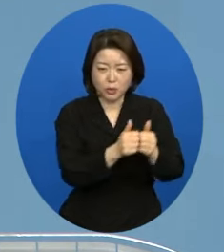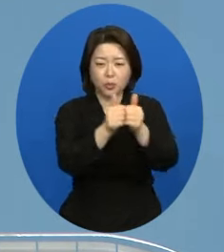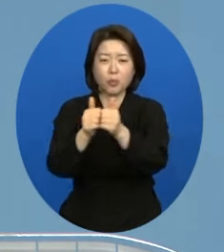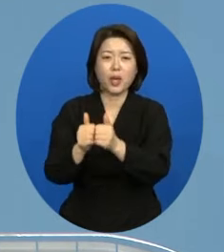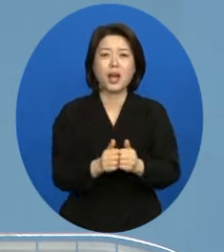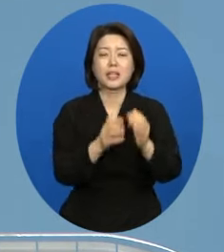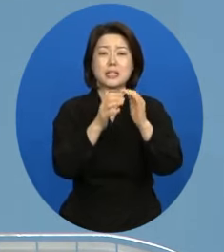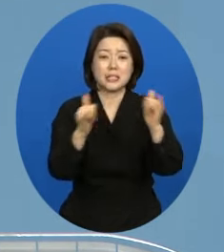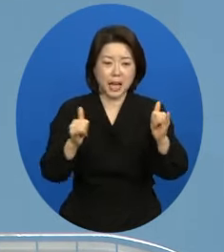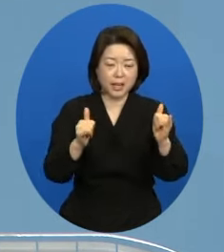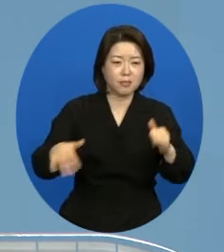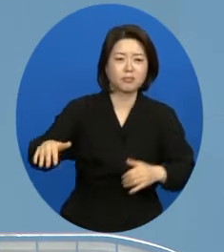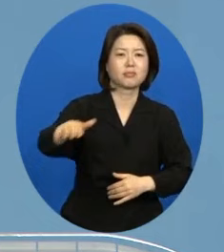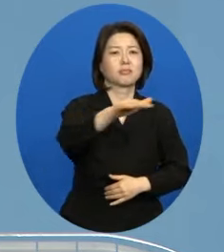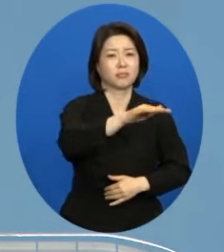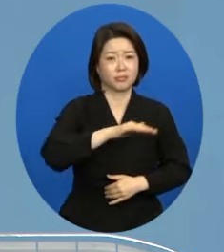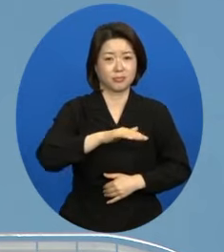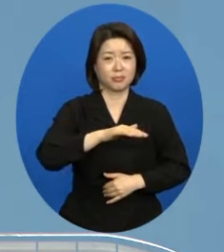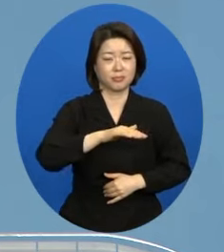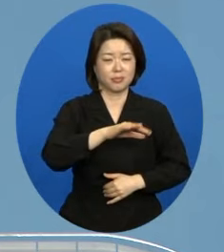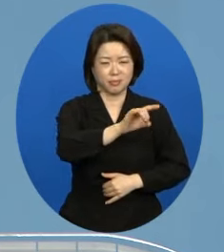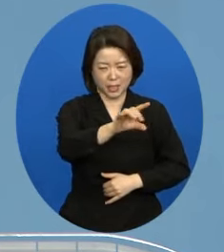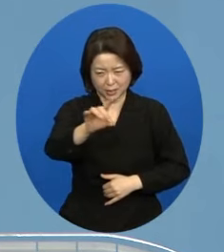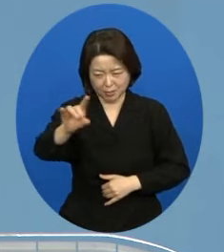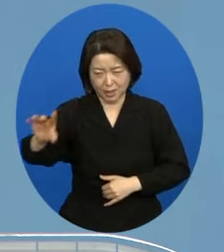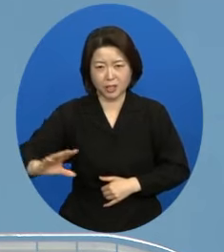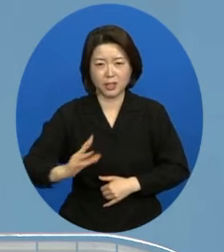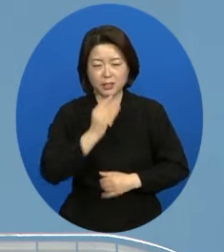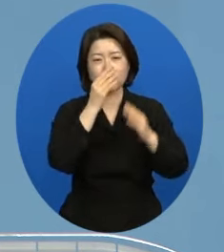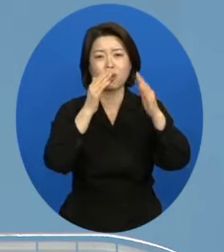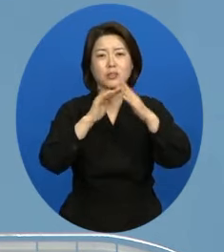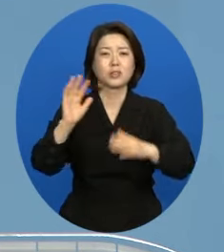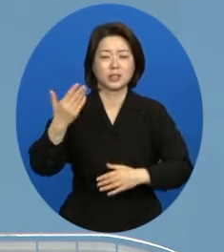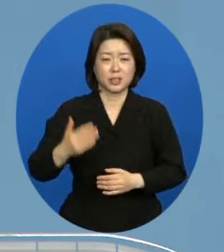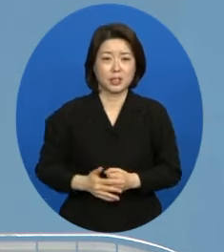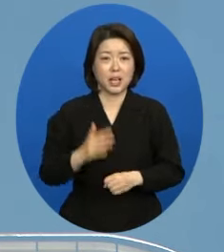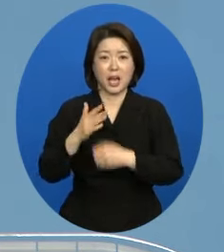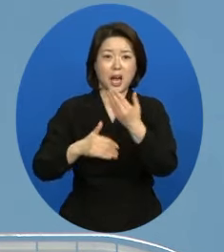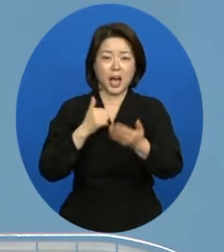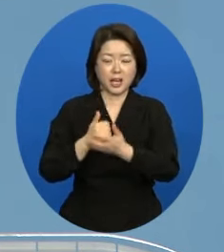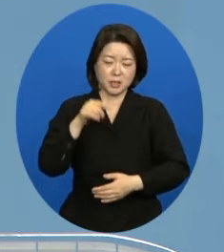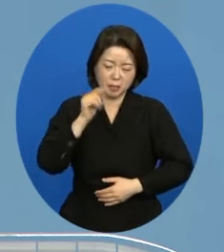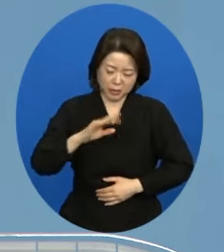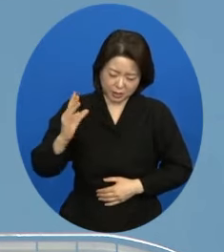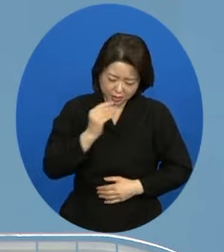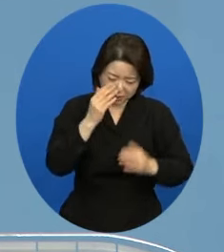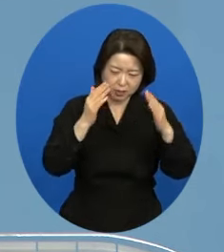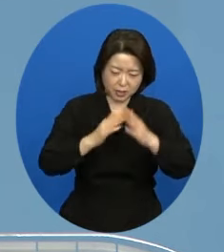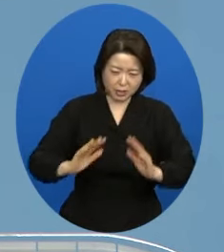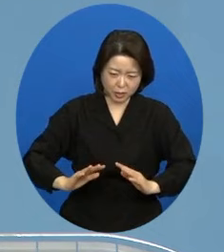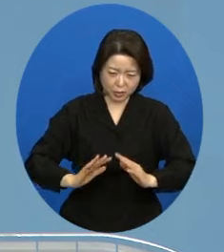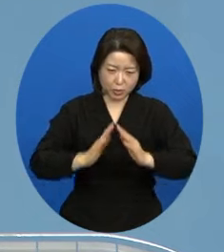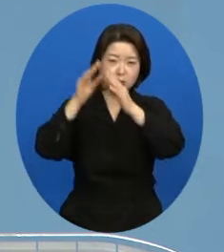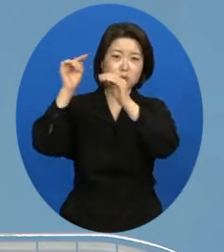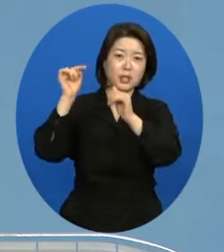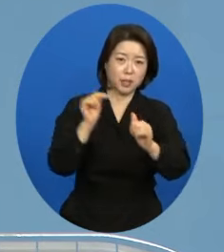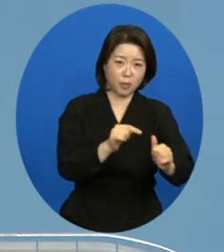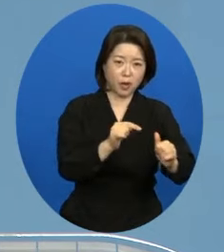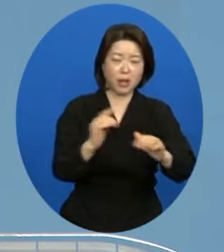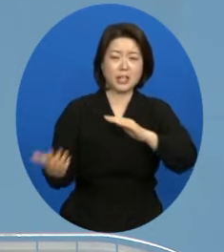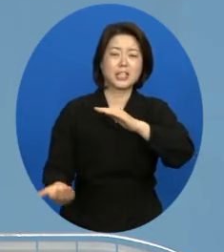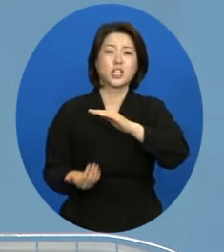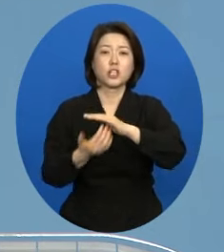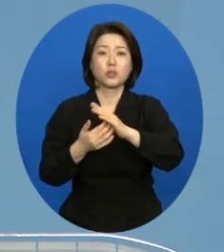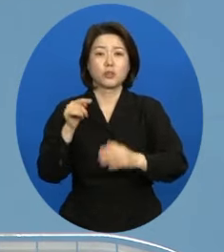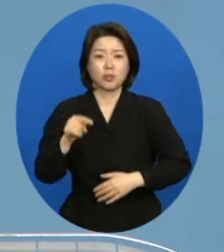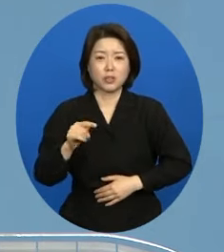사람들 바로 여러분들이 성전입니다 하나님께서 그 성전을 건축하게 하시고 이루게 하신